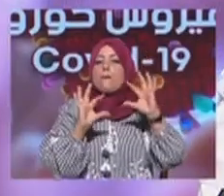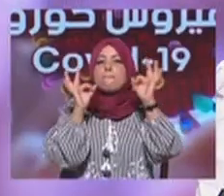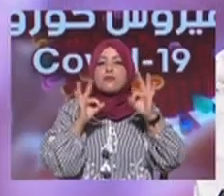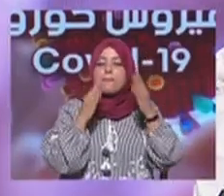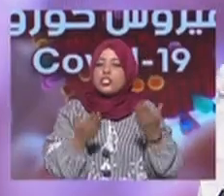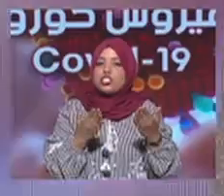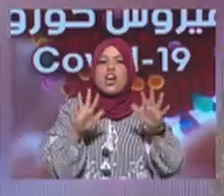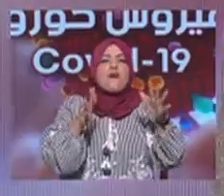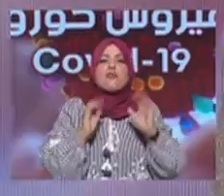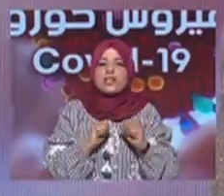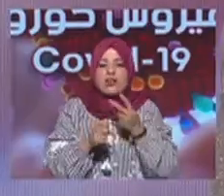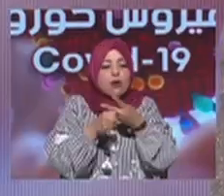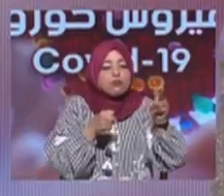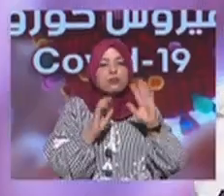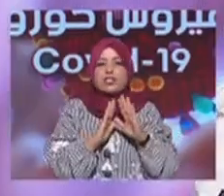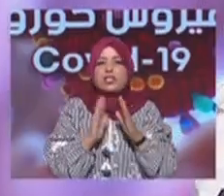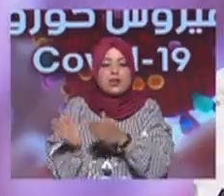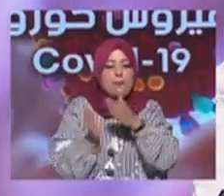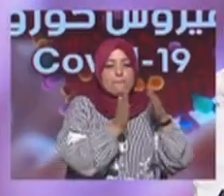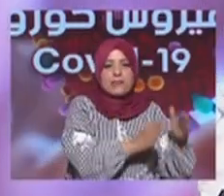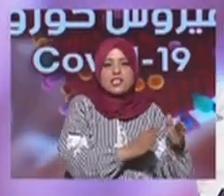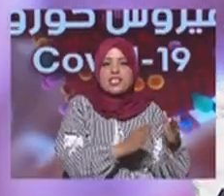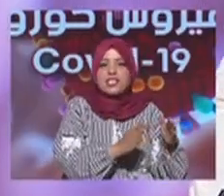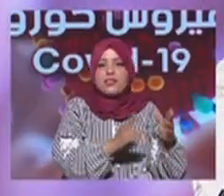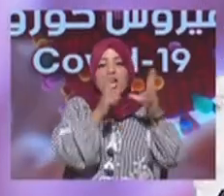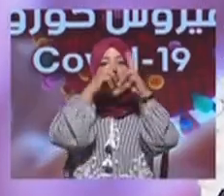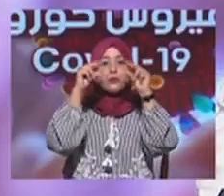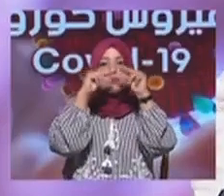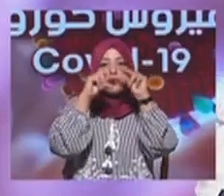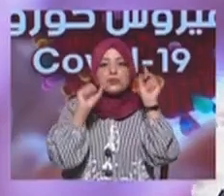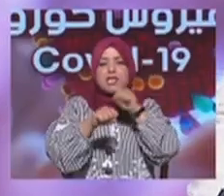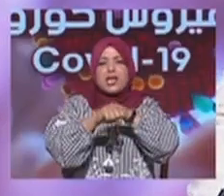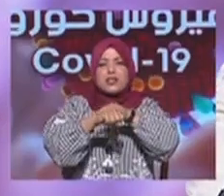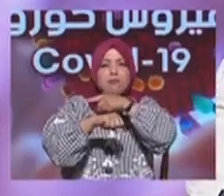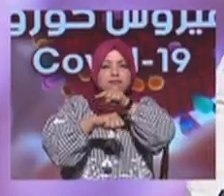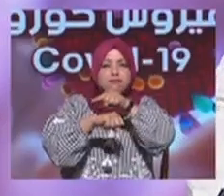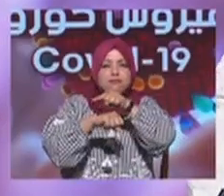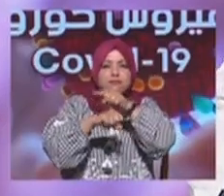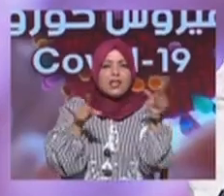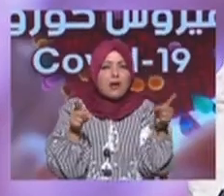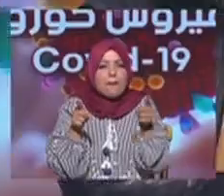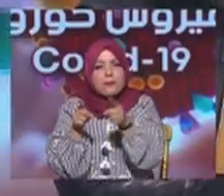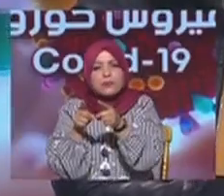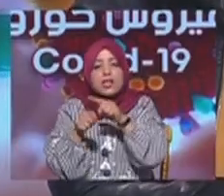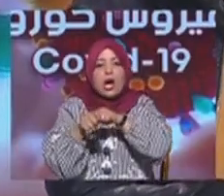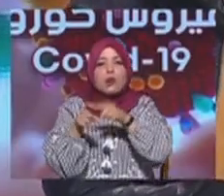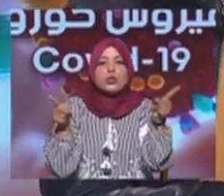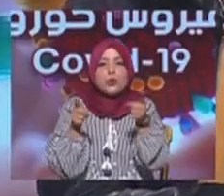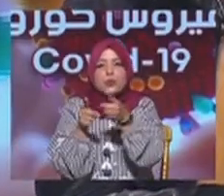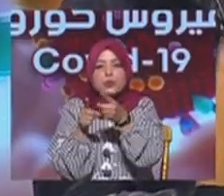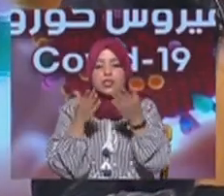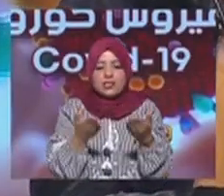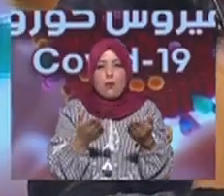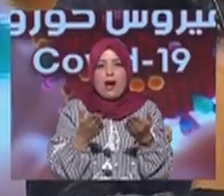نصاف بن علي على هذه التوضيحات اللي قدمتها في الوقت القصير. مرجي باش نجيبك على بكري. مرحبا بك عواطف. شنو تنجم